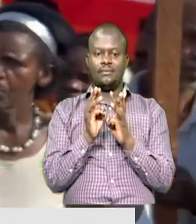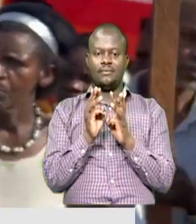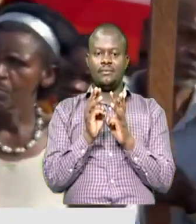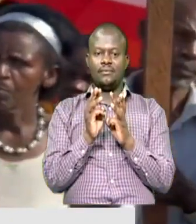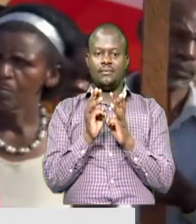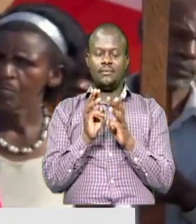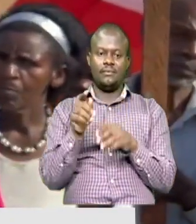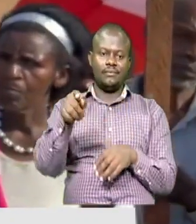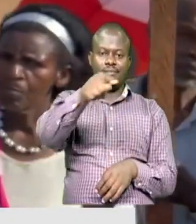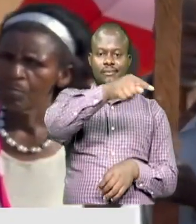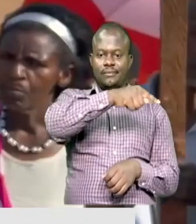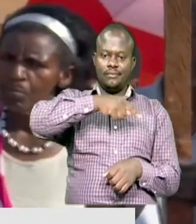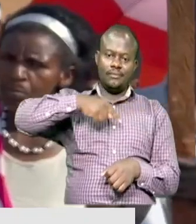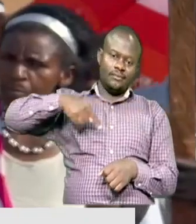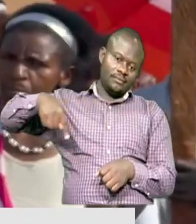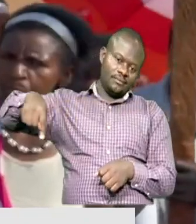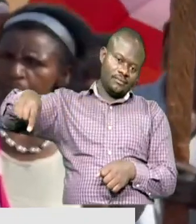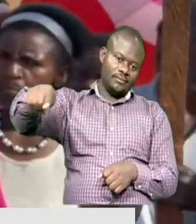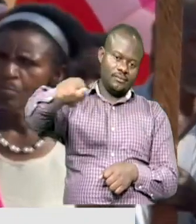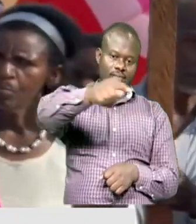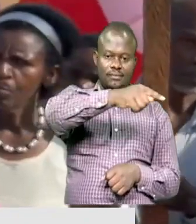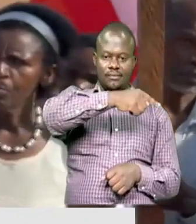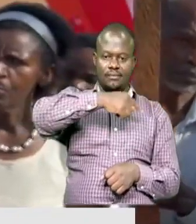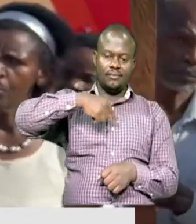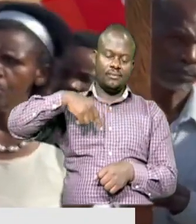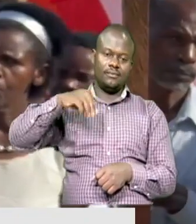sentire yose ya Muhazi yagaragara ibikorwa